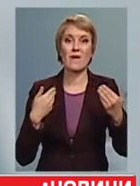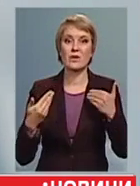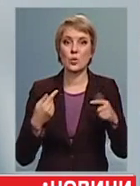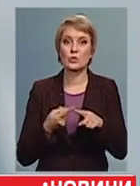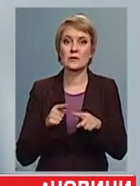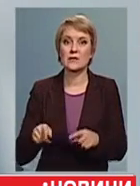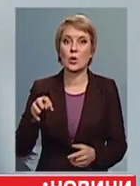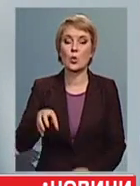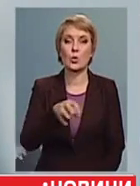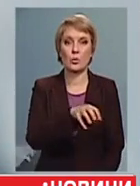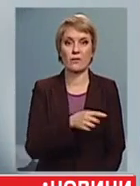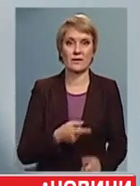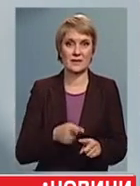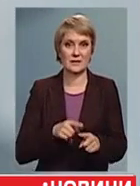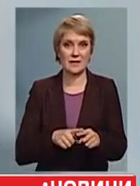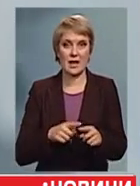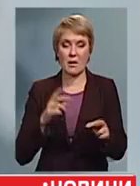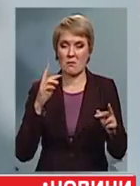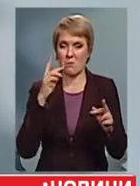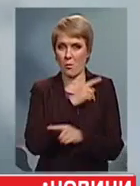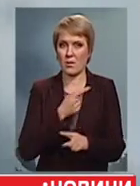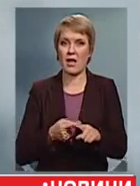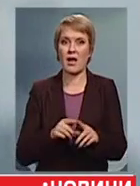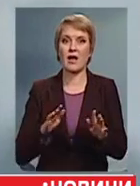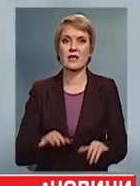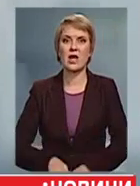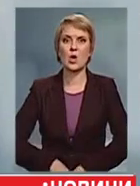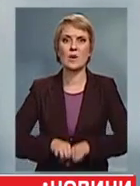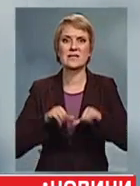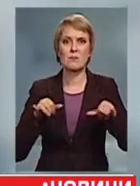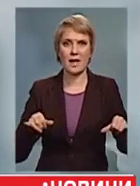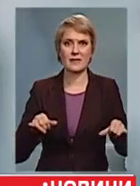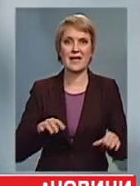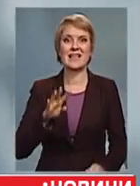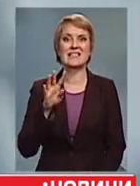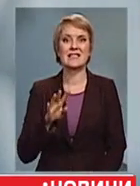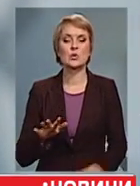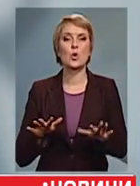цих угруповань. Це принципово стратегічна помилка, яка лише розпалить сирійську громадянську